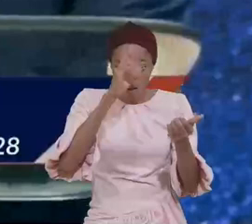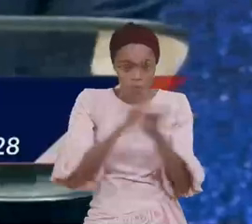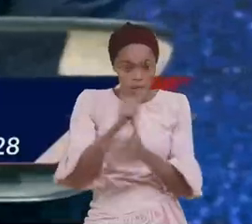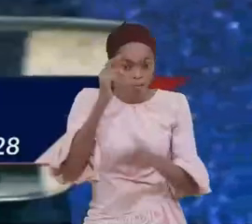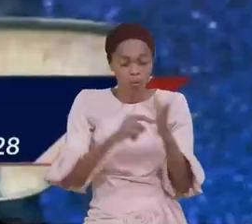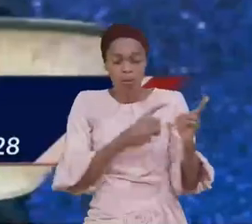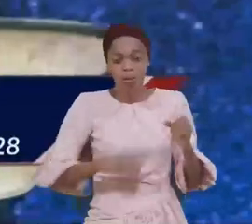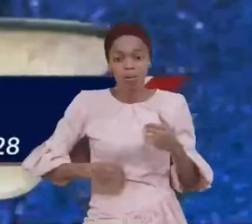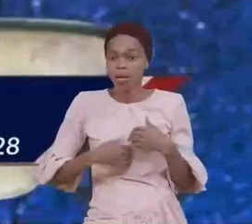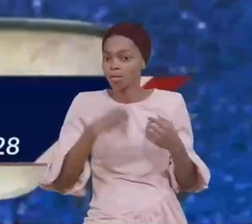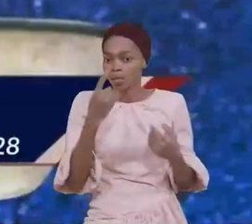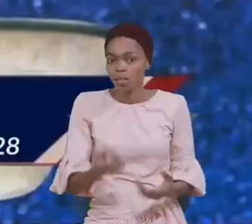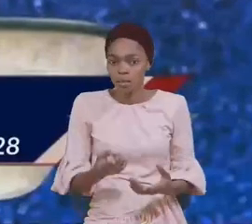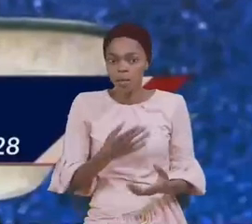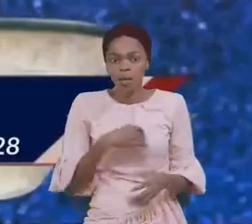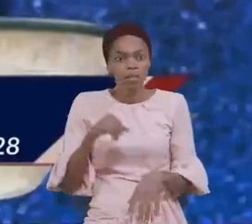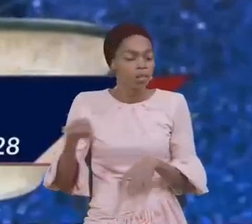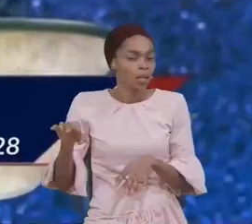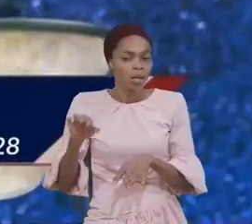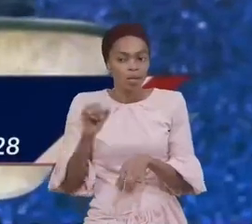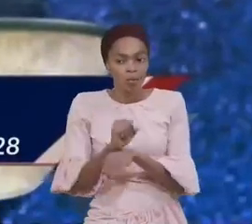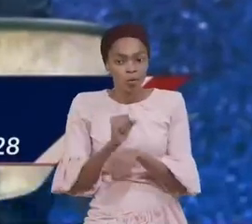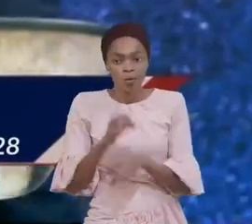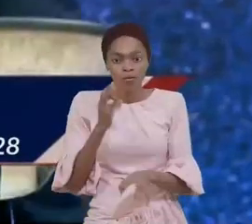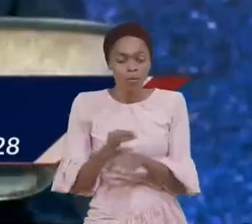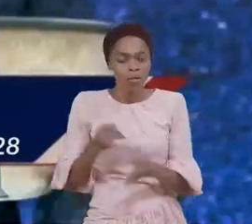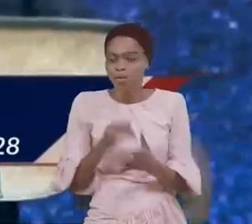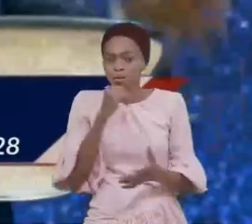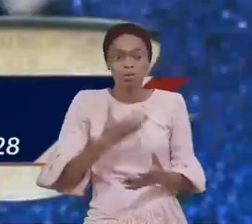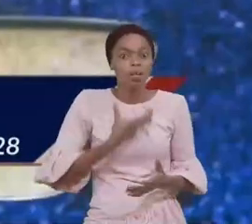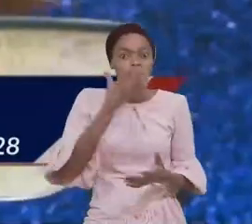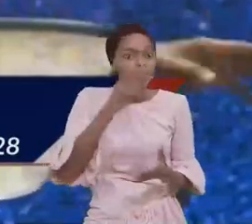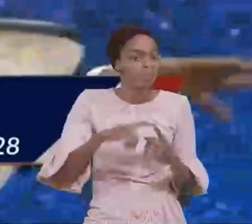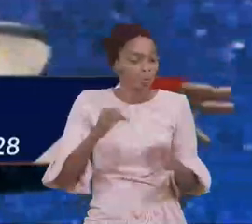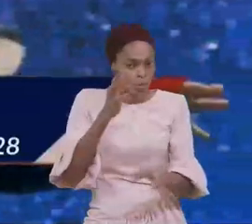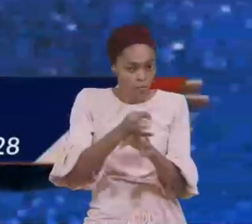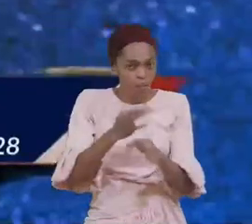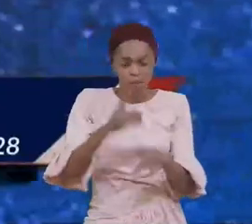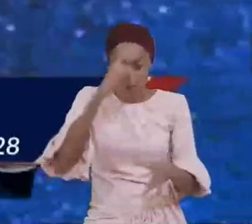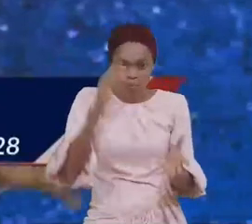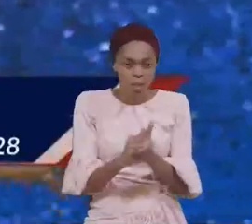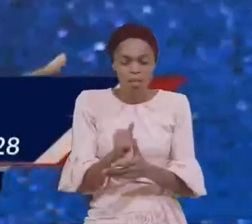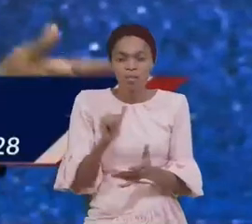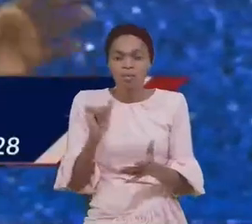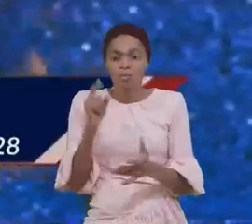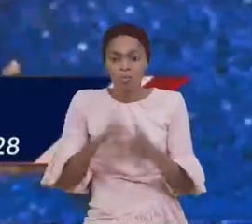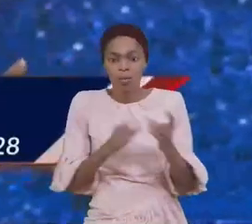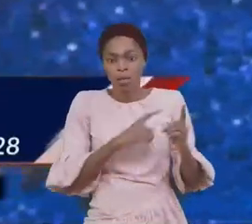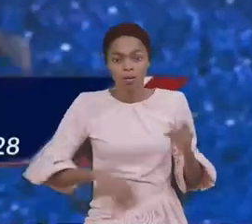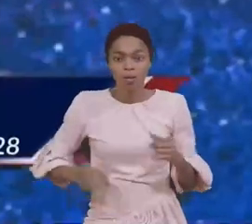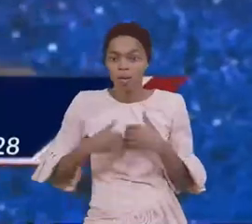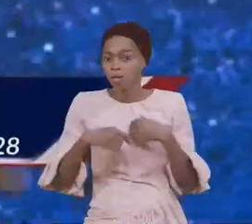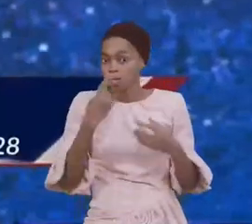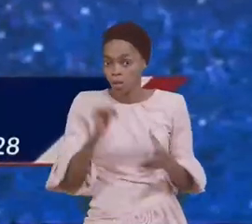ont crié et les murailles tombèrent. Ce ne sont pas les cris, c'est la foi. Ils ont cru que ce que le Seigneur a dit, que